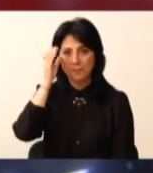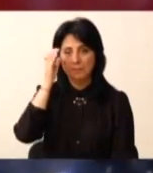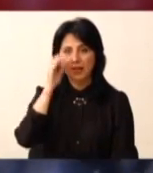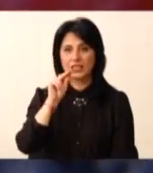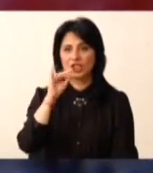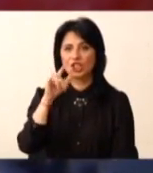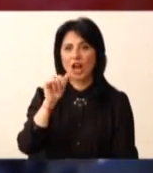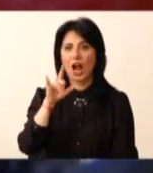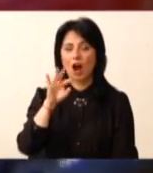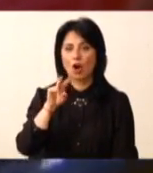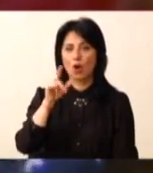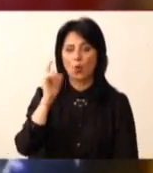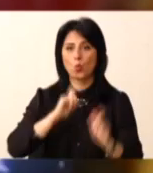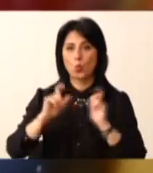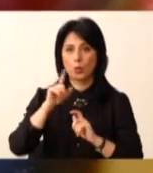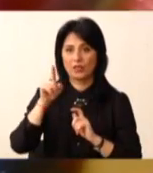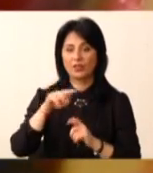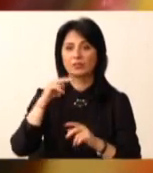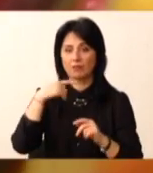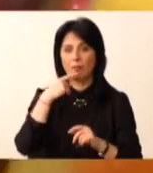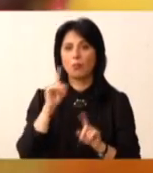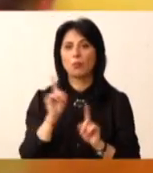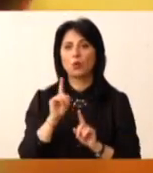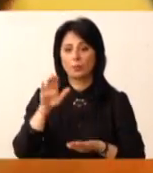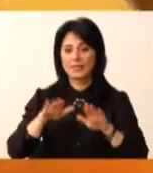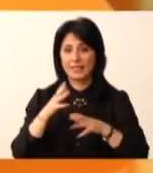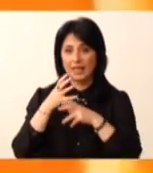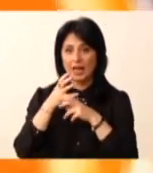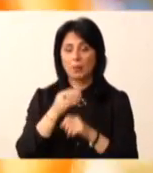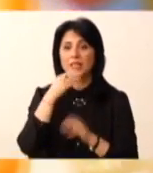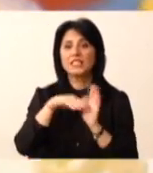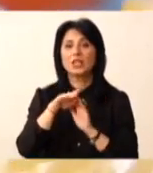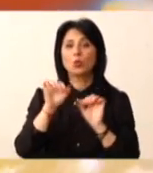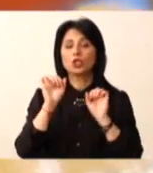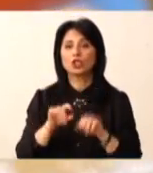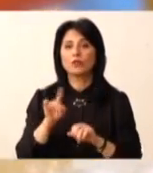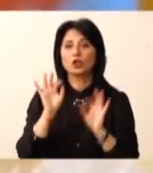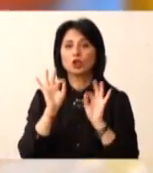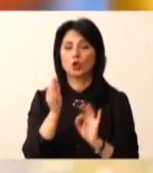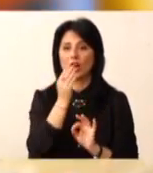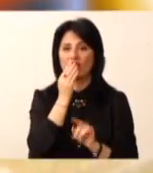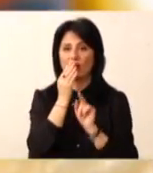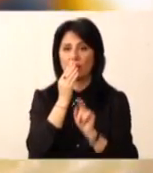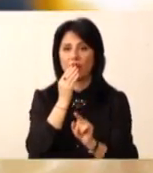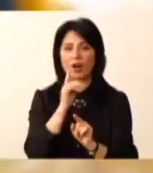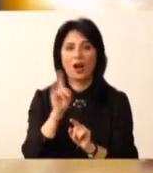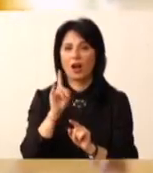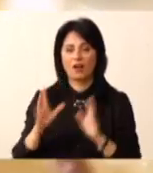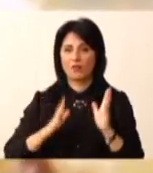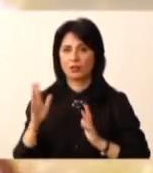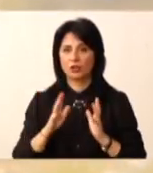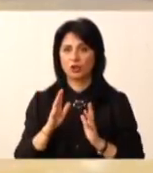Მეცნიერები ჩიკაგოდან ლოიოლას უნივერსიტეტიდან ამტკიცებენ, რომ წონაში კლების საუკეთესო საშუალება სწორი კვებაა და არა